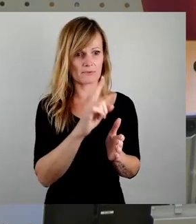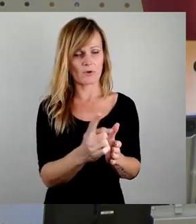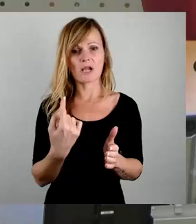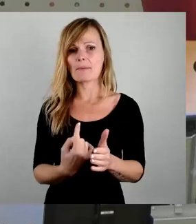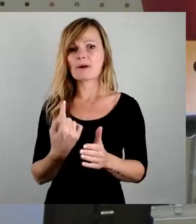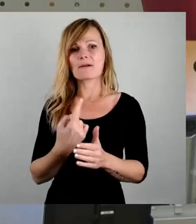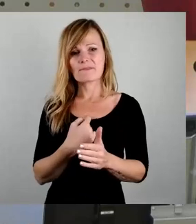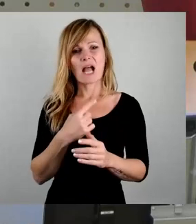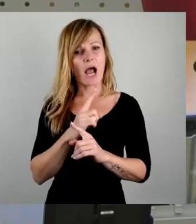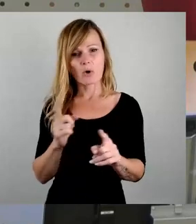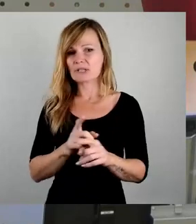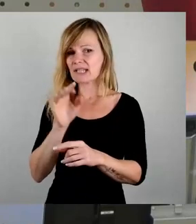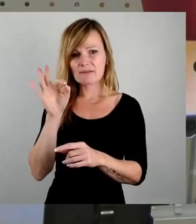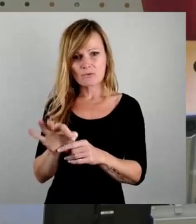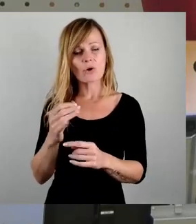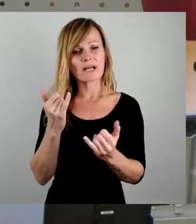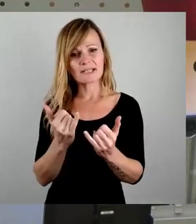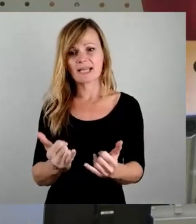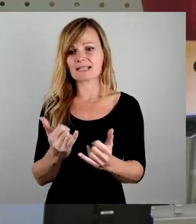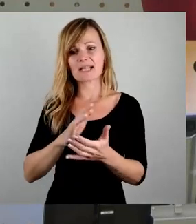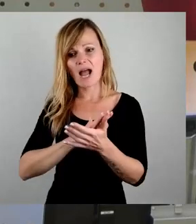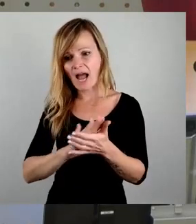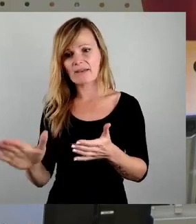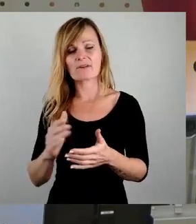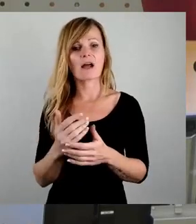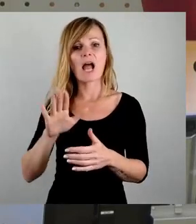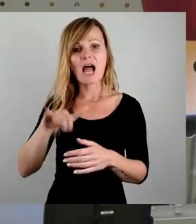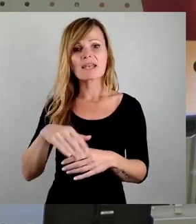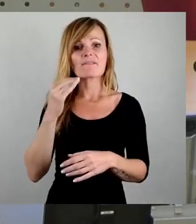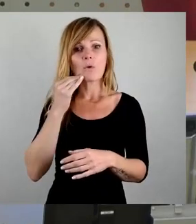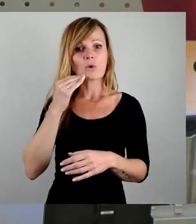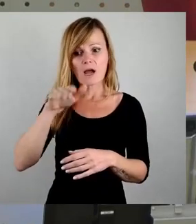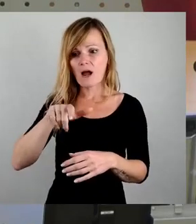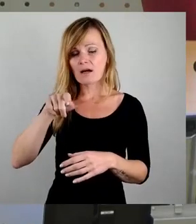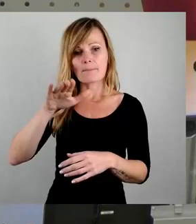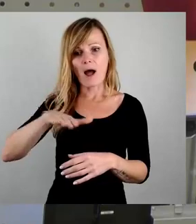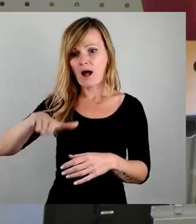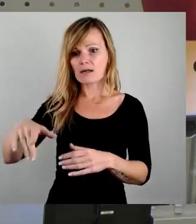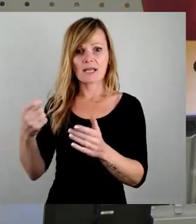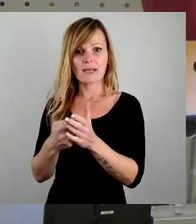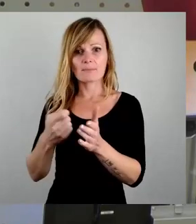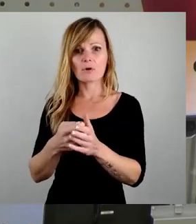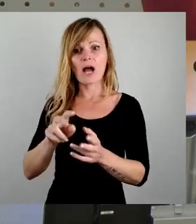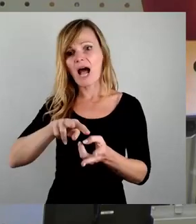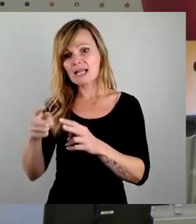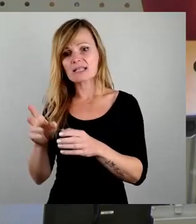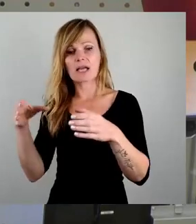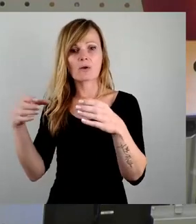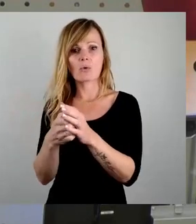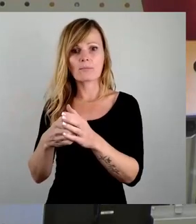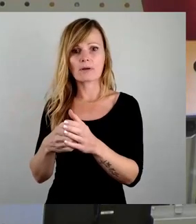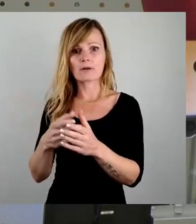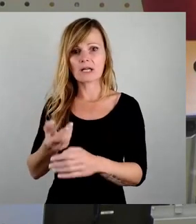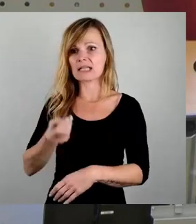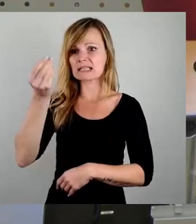jetzt völlig willkürlich mit Anwohnerparkgebühren es irgendjemanden anders aufzuhalten. Es